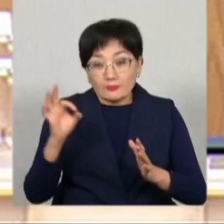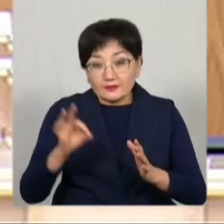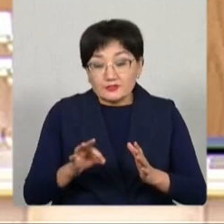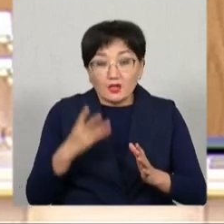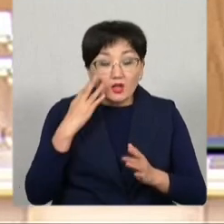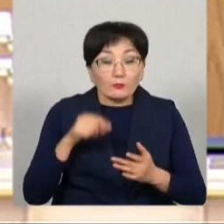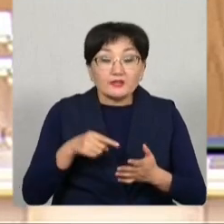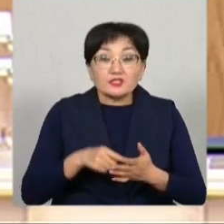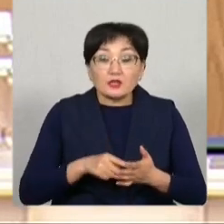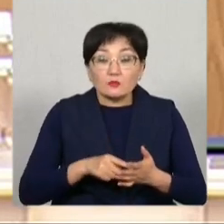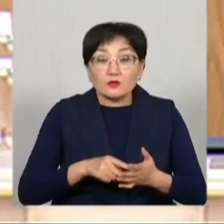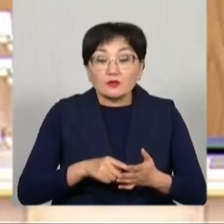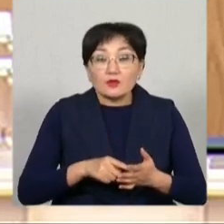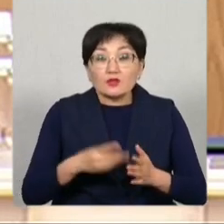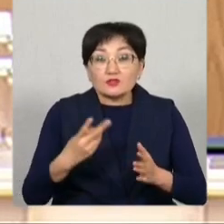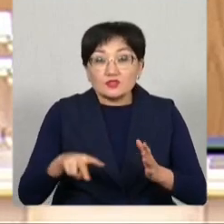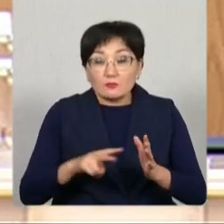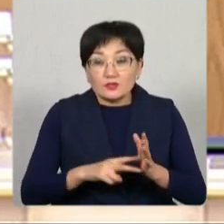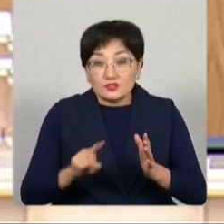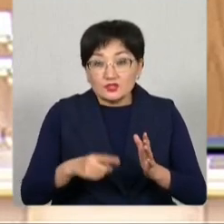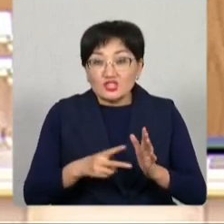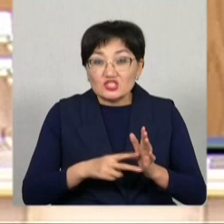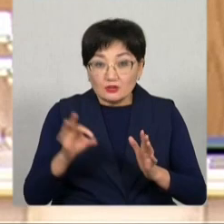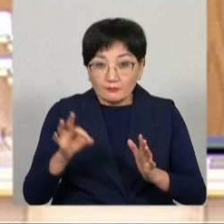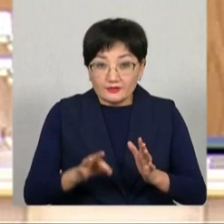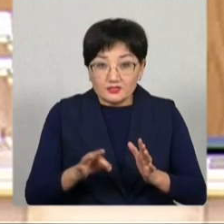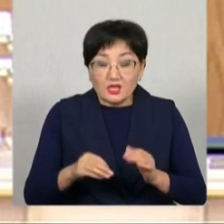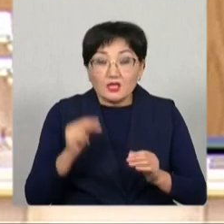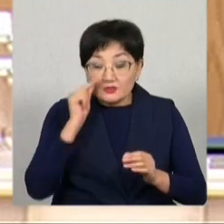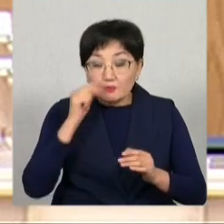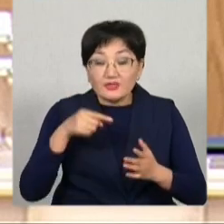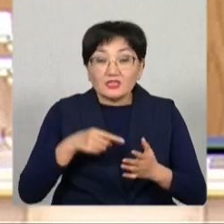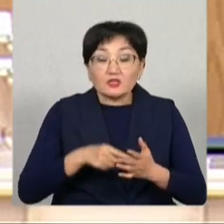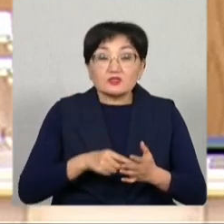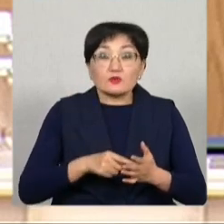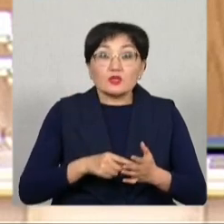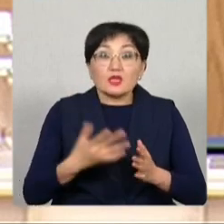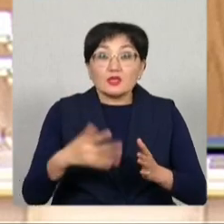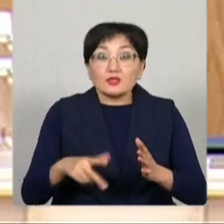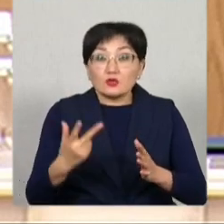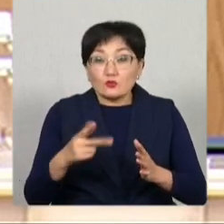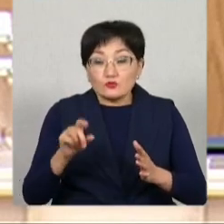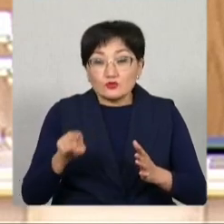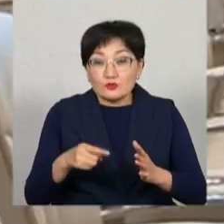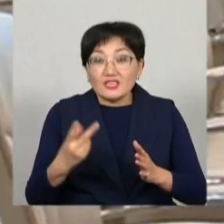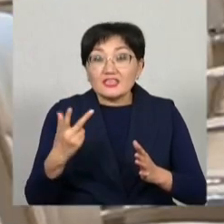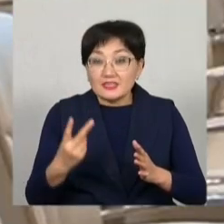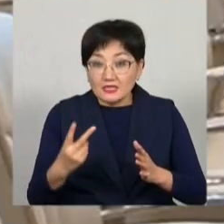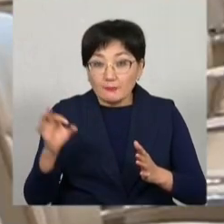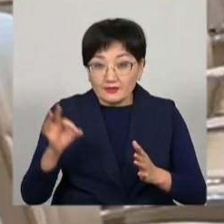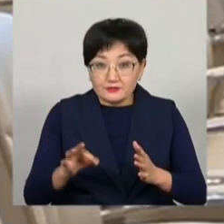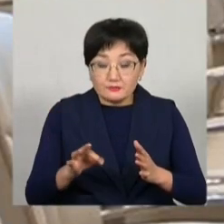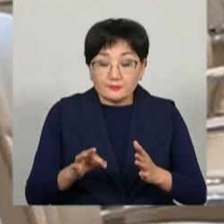Алматы қаласы бойынша 27.7%, Шымкент қаласы бойынша 53.2%.